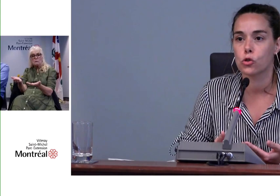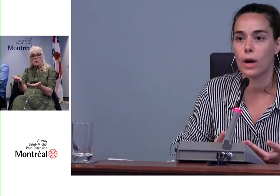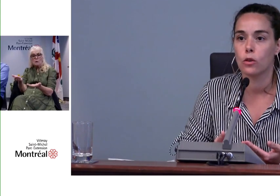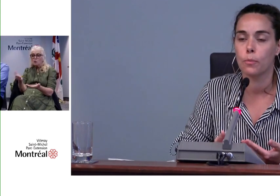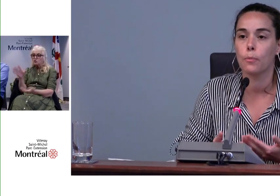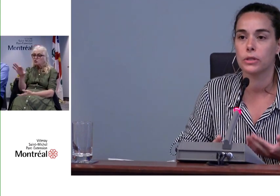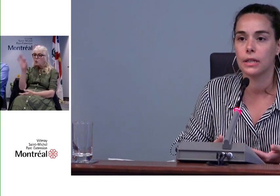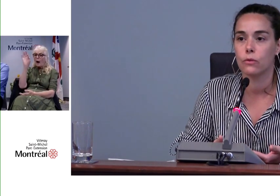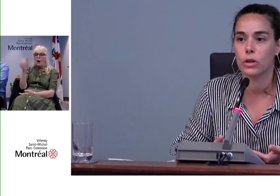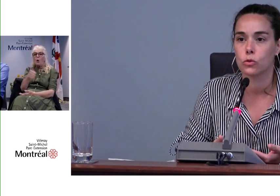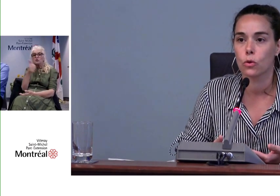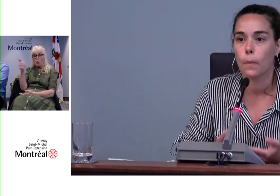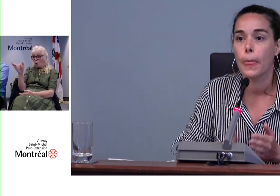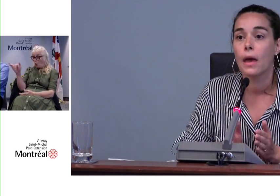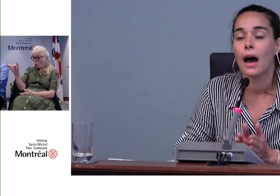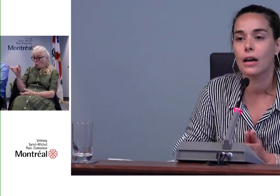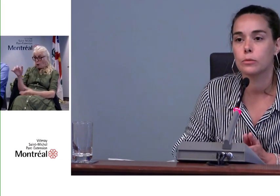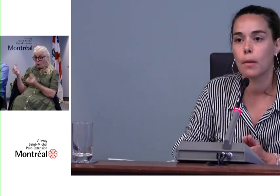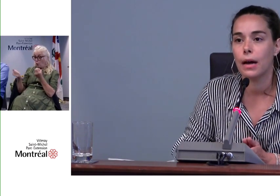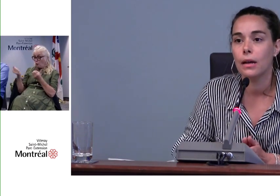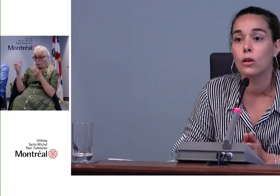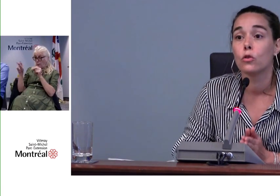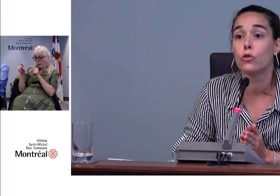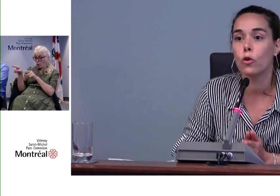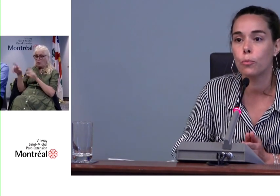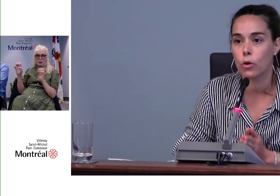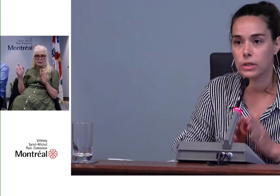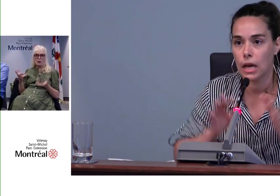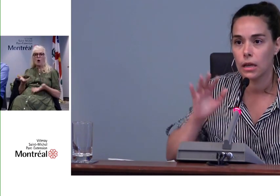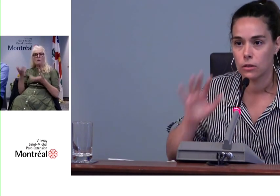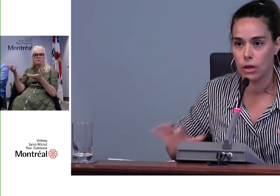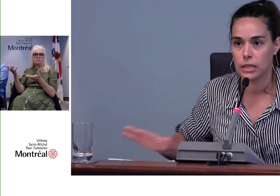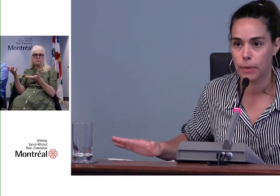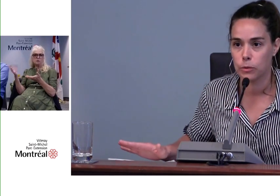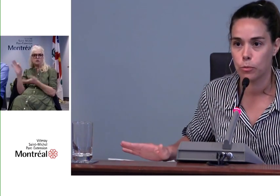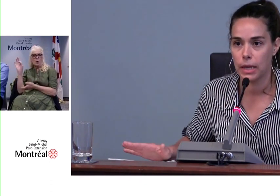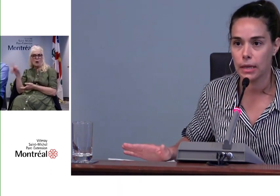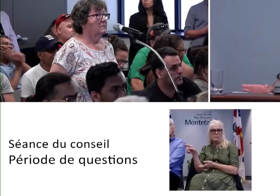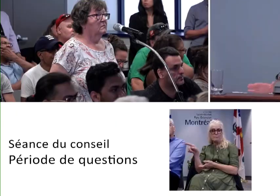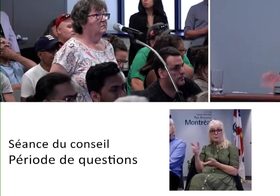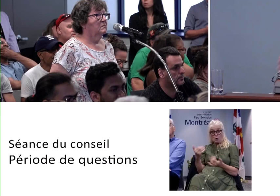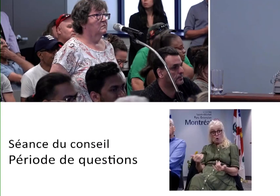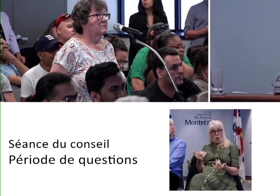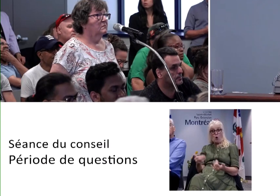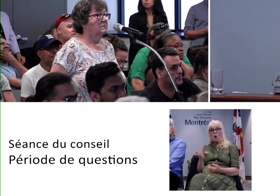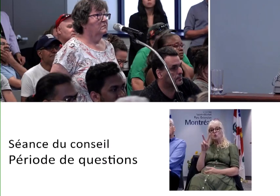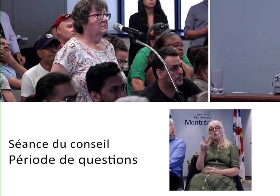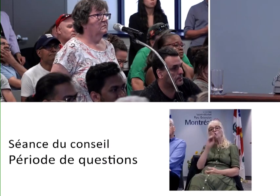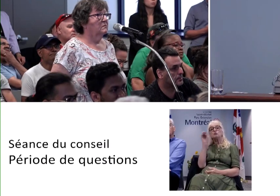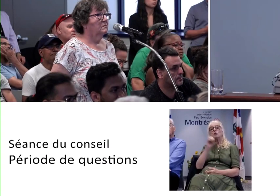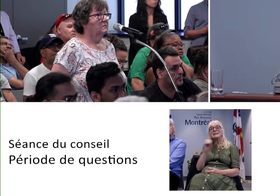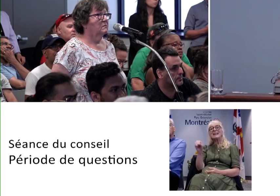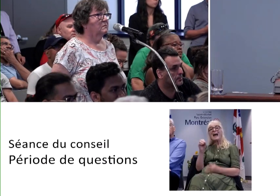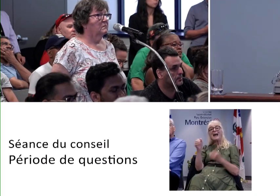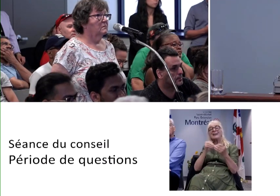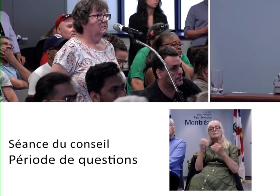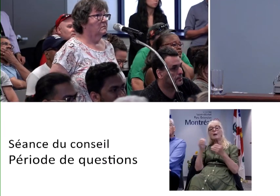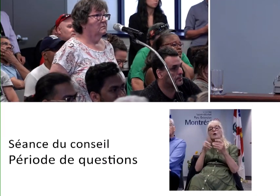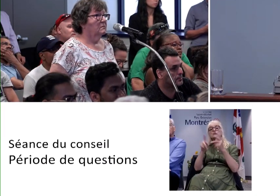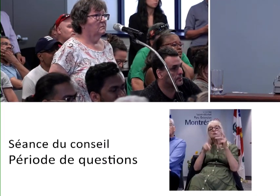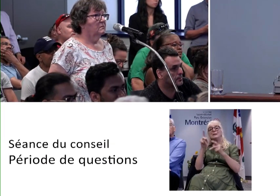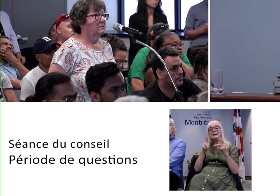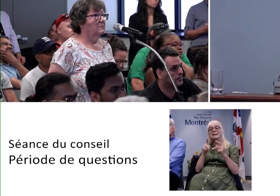qui font le choix de pas posséder de voiture en ce moment 2% de l'espace public et réserver de manière